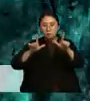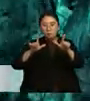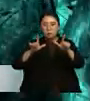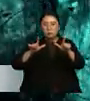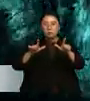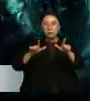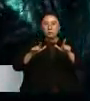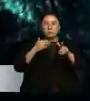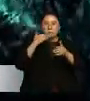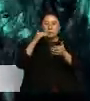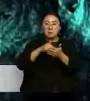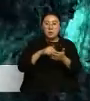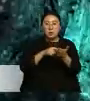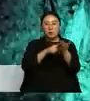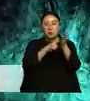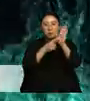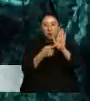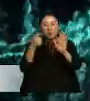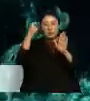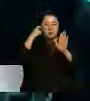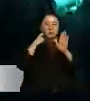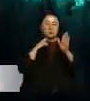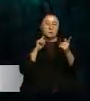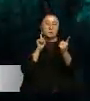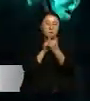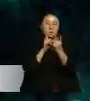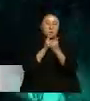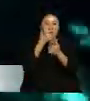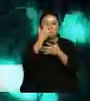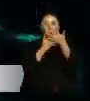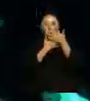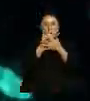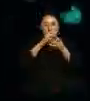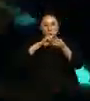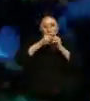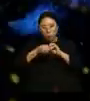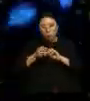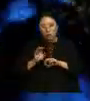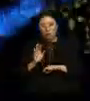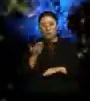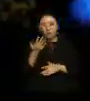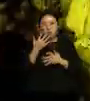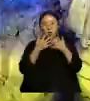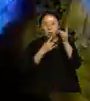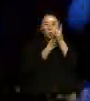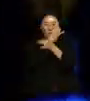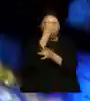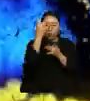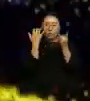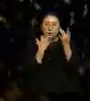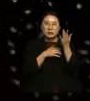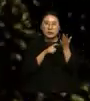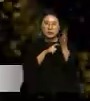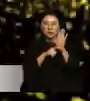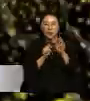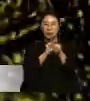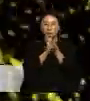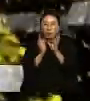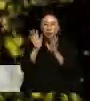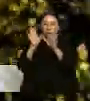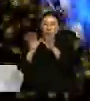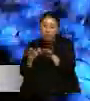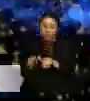실루엣이 바위 절벽의 거친 질감과 만나 영상은 왜곡됩니다. 환상적인 색상을 뿜어내는 꽃과